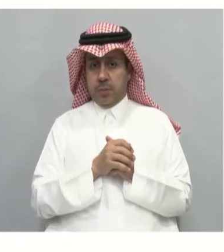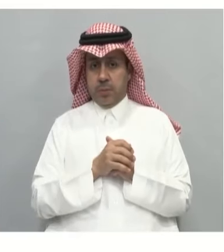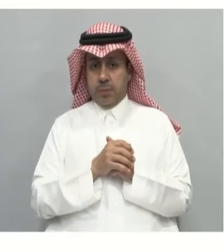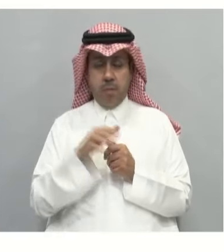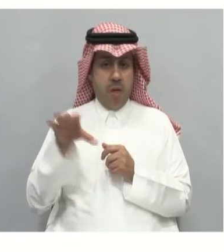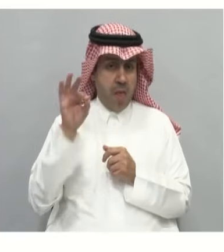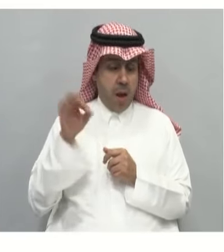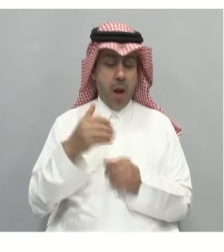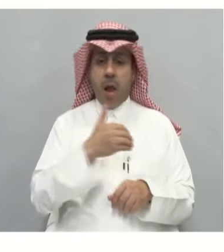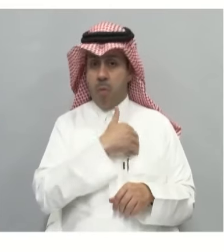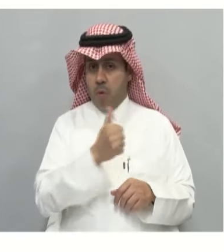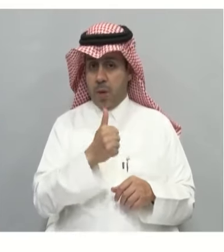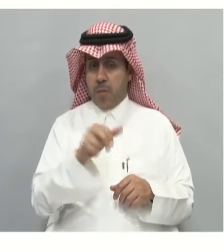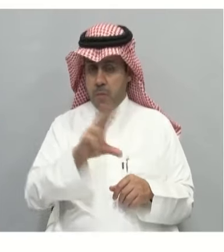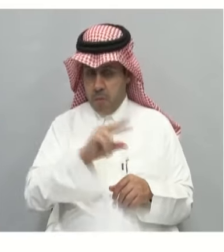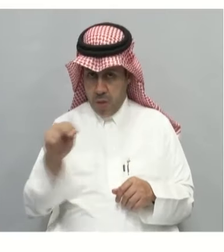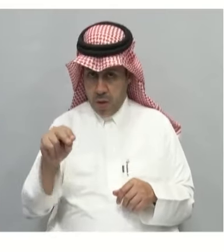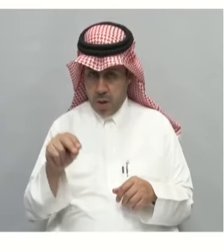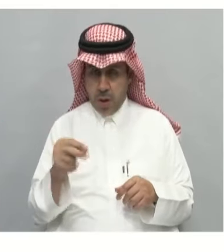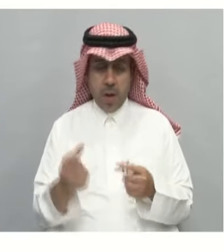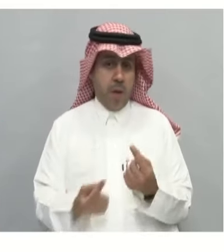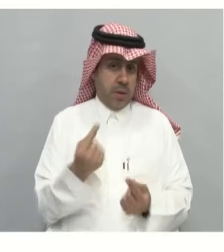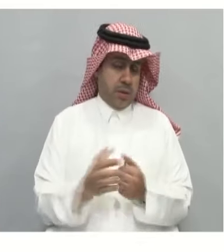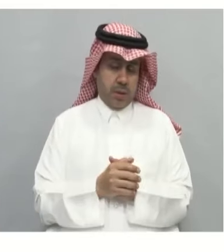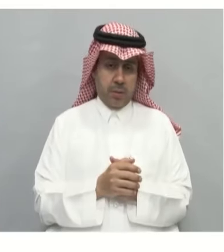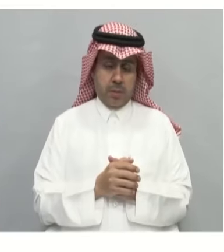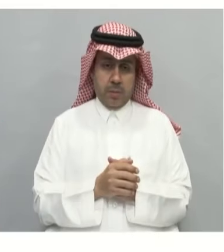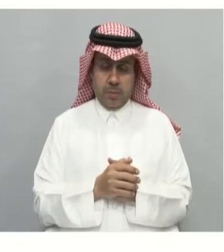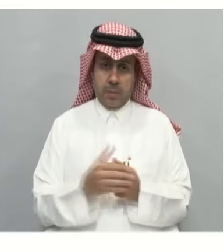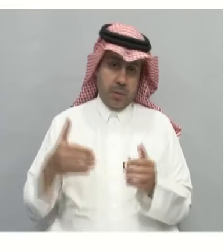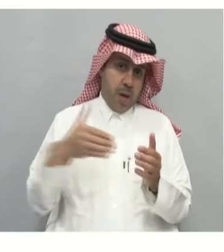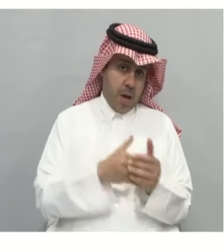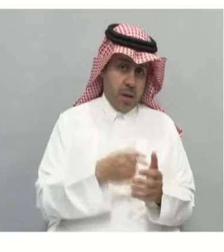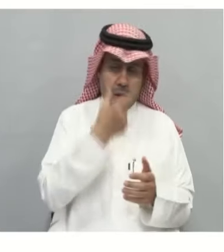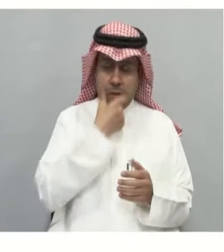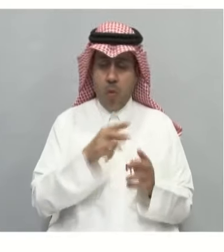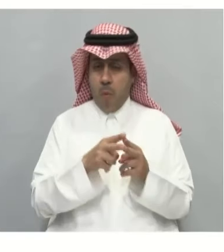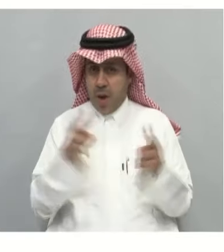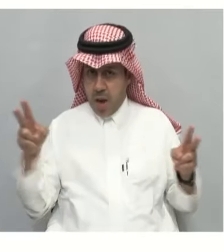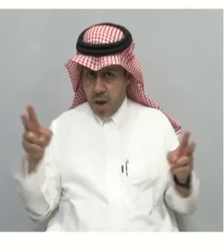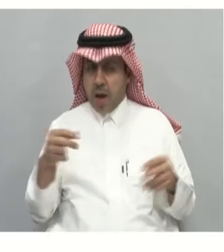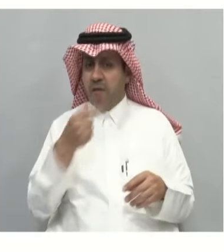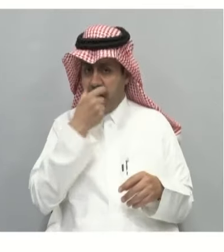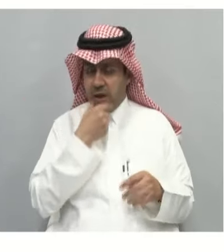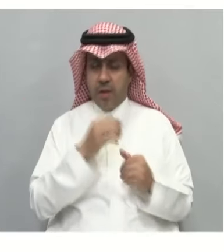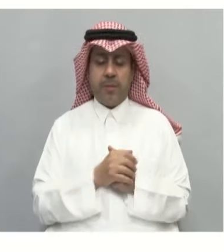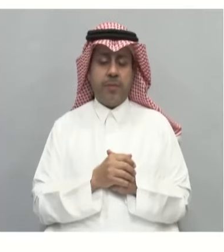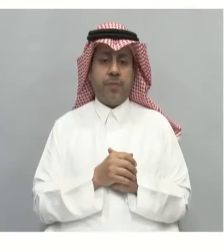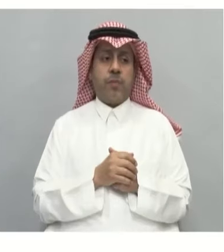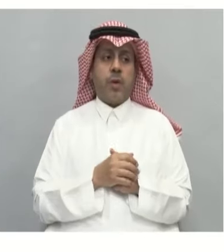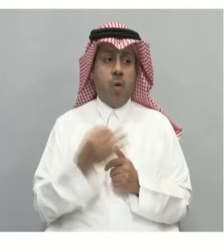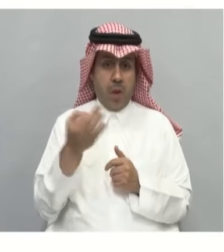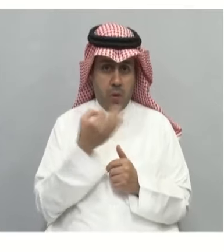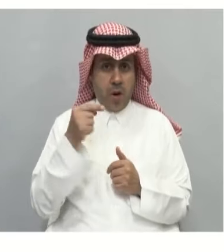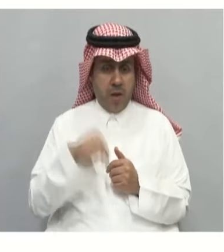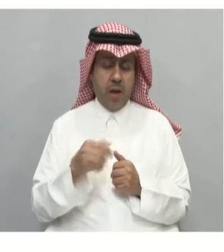مثل المؤمن كمثل خامه الزرع الحديث وبينا في ذلكم الحديث وما ذكرناه